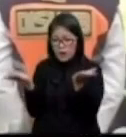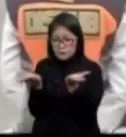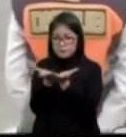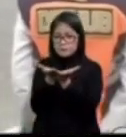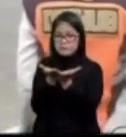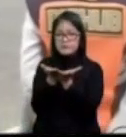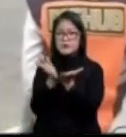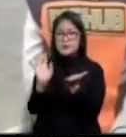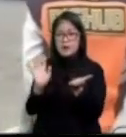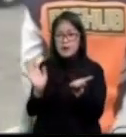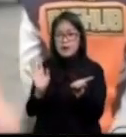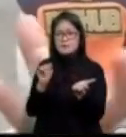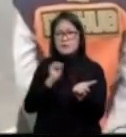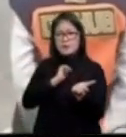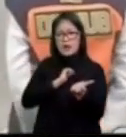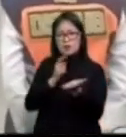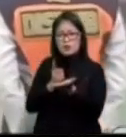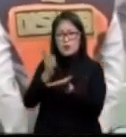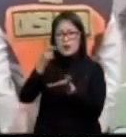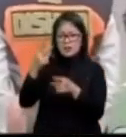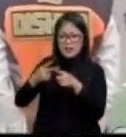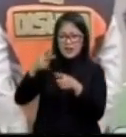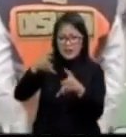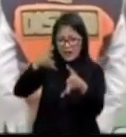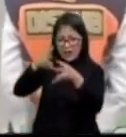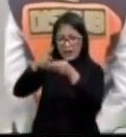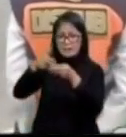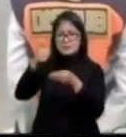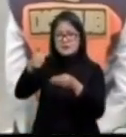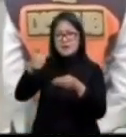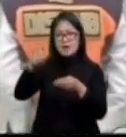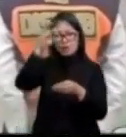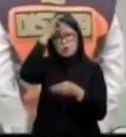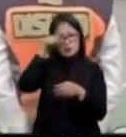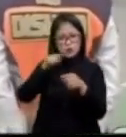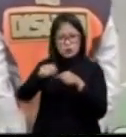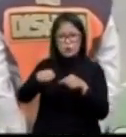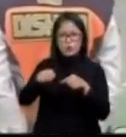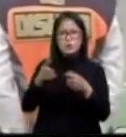orang hanya ditilang 1 kali, apakah ditilang secara dengan menggunakan etle atau ditilang secara manual.